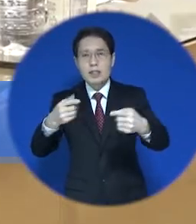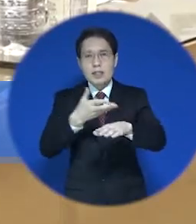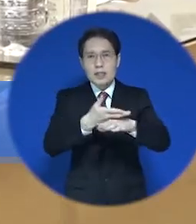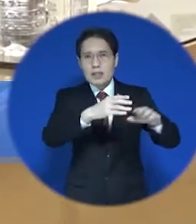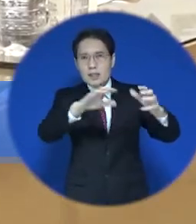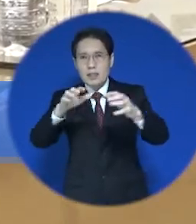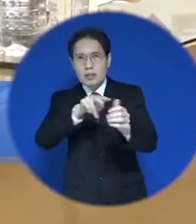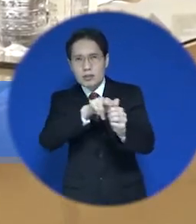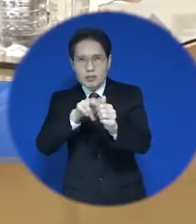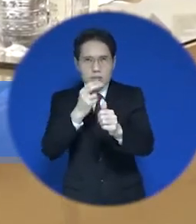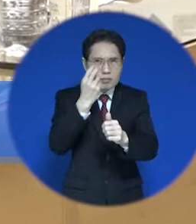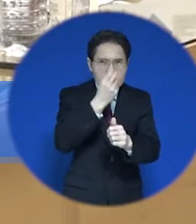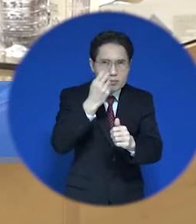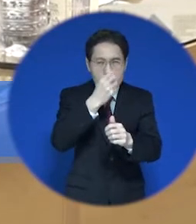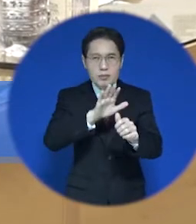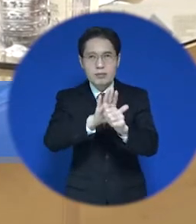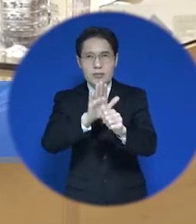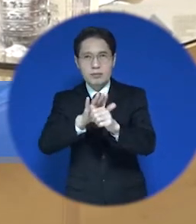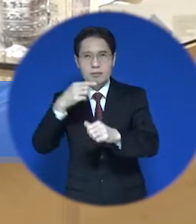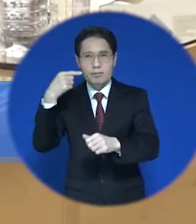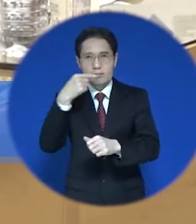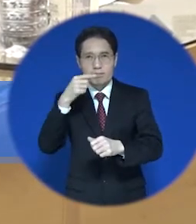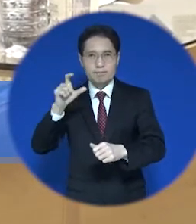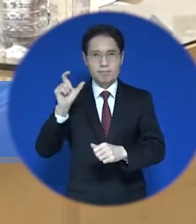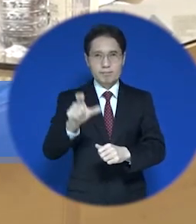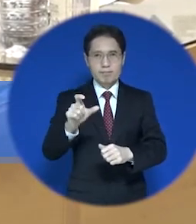시장 정부 조사 지원 강화 등을 검토키로 했습니다